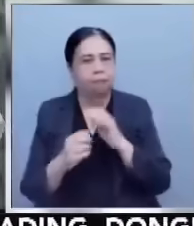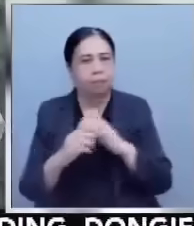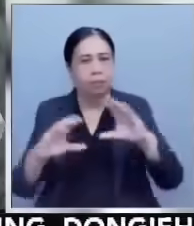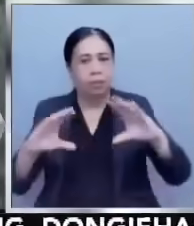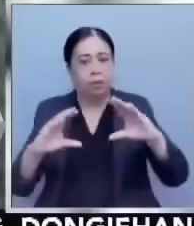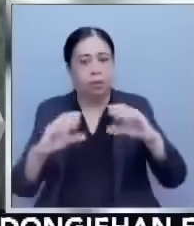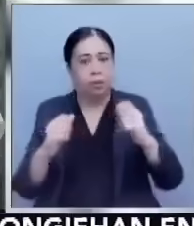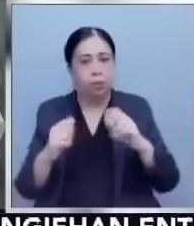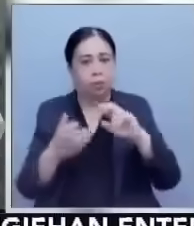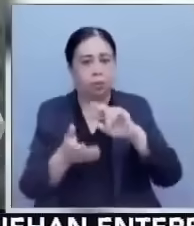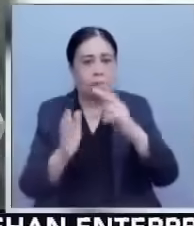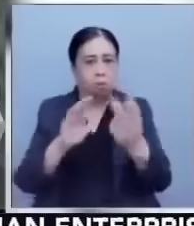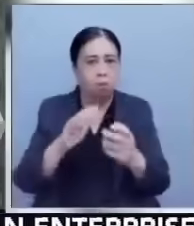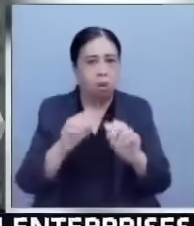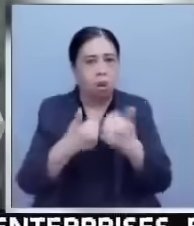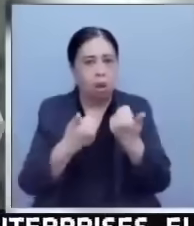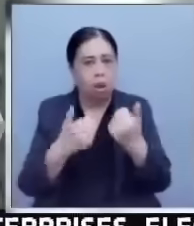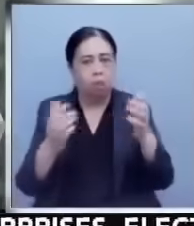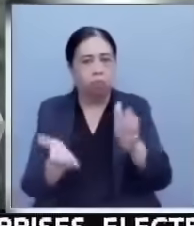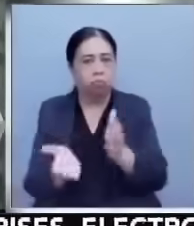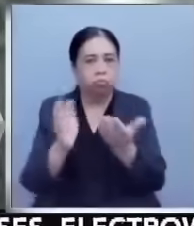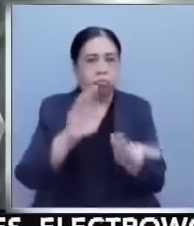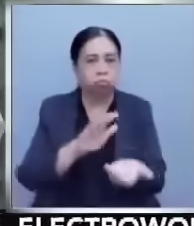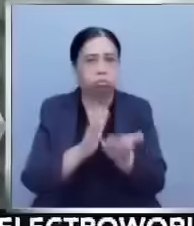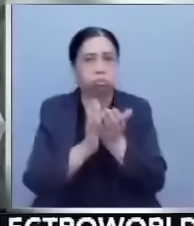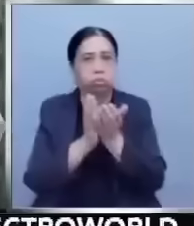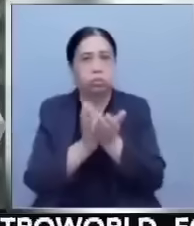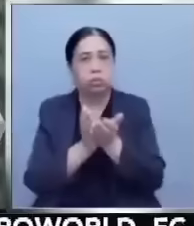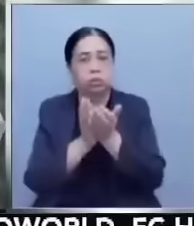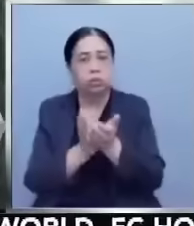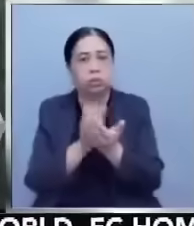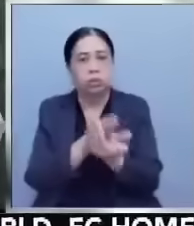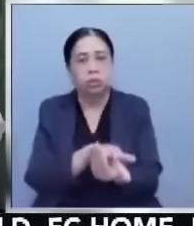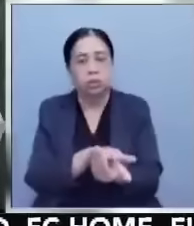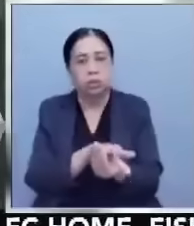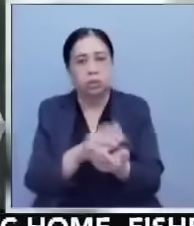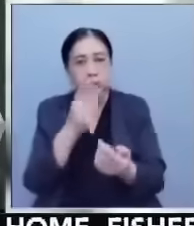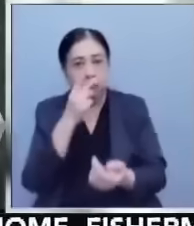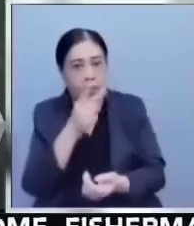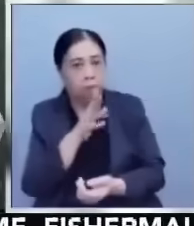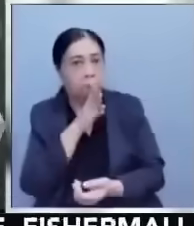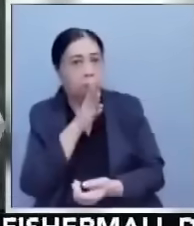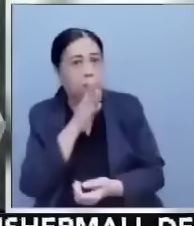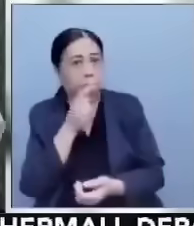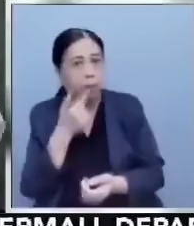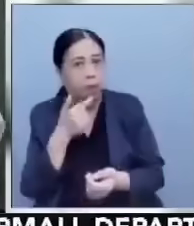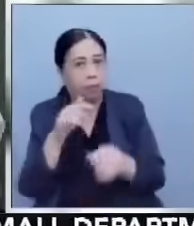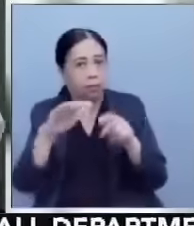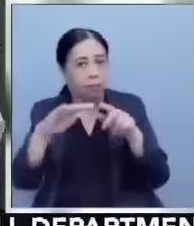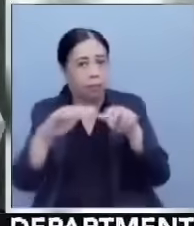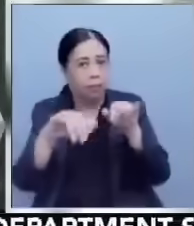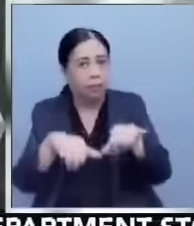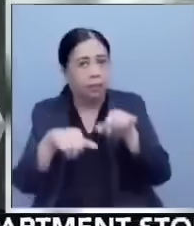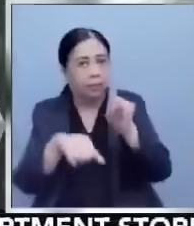and recovery. Makikita nyo po ngayon na meron po naiiwan po sa loob na isa.